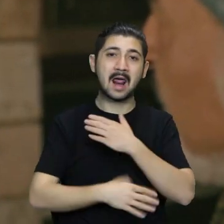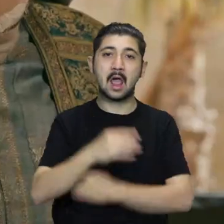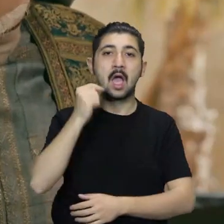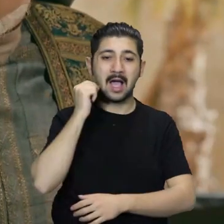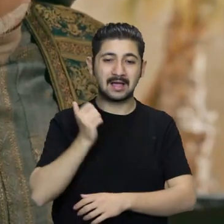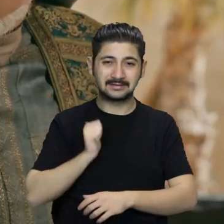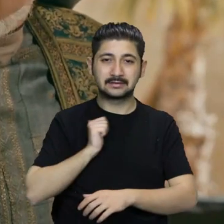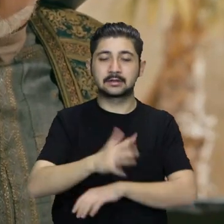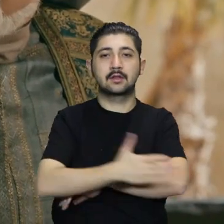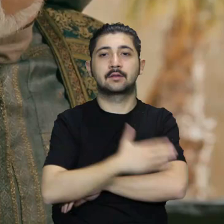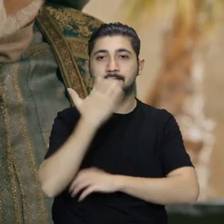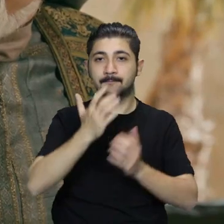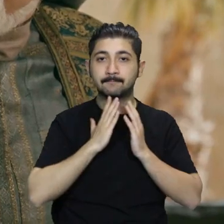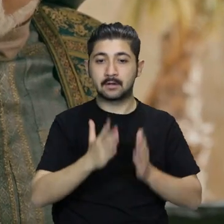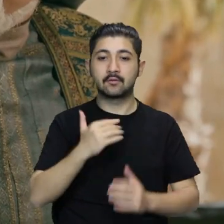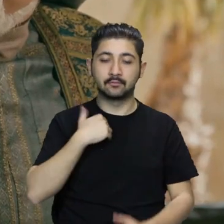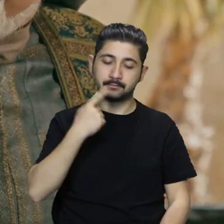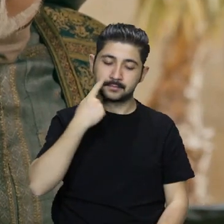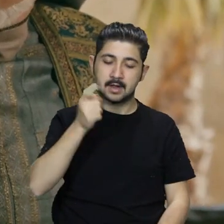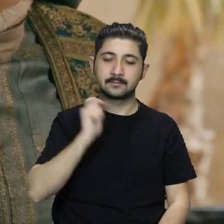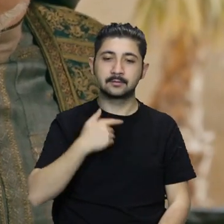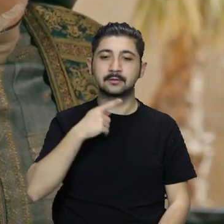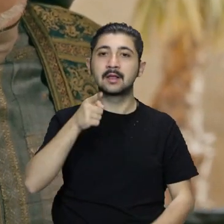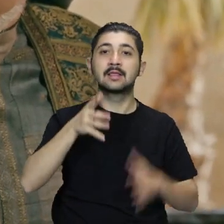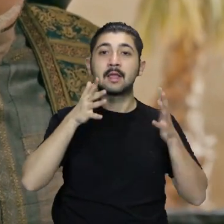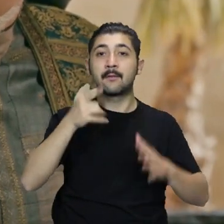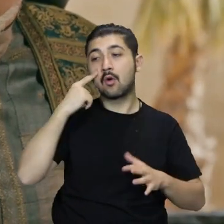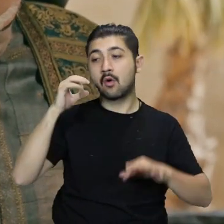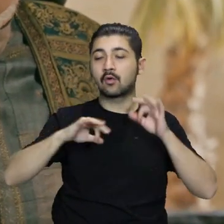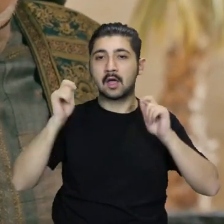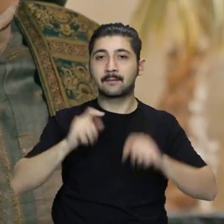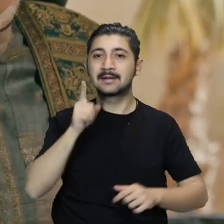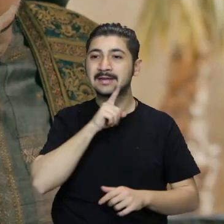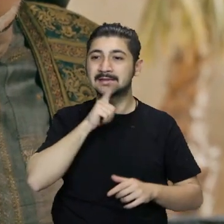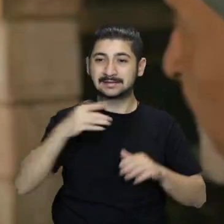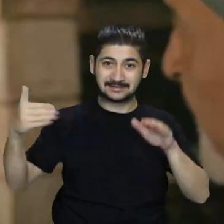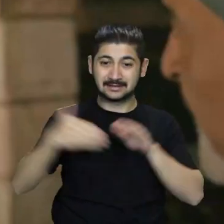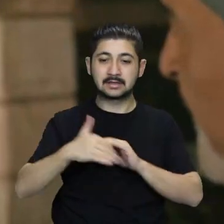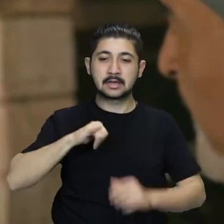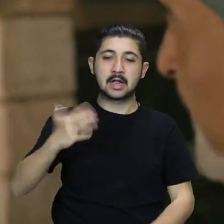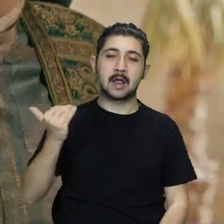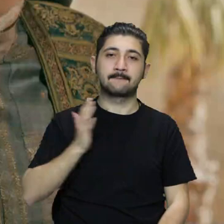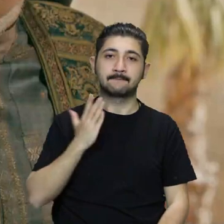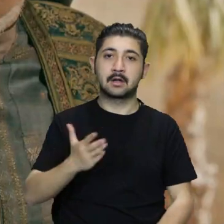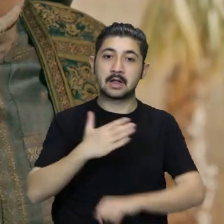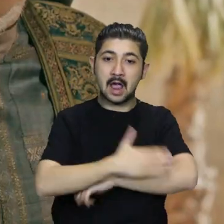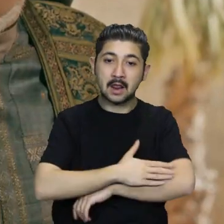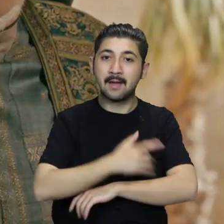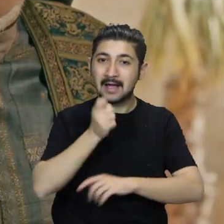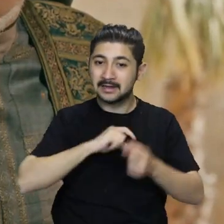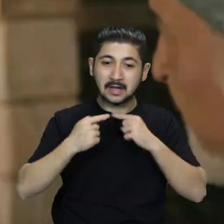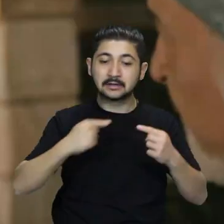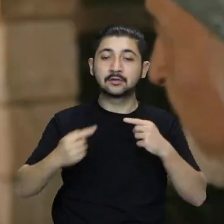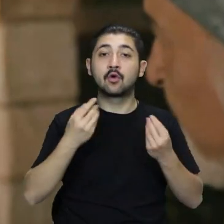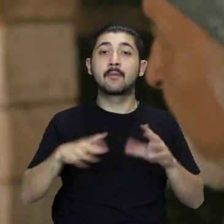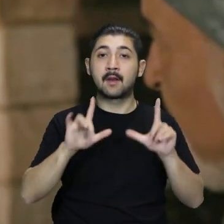ediyor. Onunla ben ilgilenirim. Sen depoları kontrol et. İngilizlerin şehre girmesi yakındır. Yardımda herhangi bir aksaklık